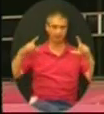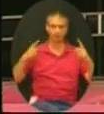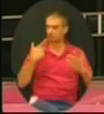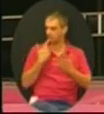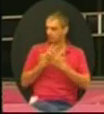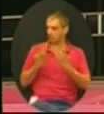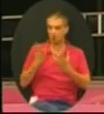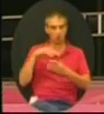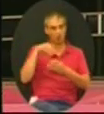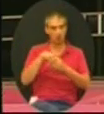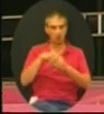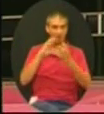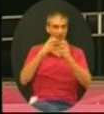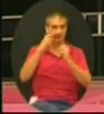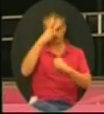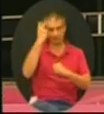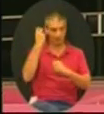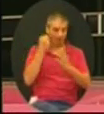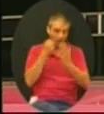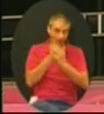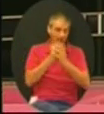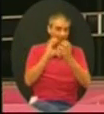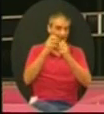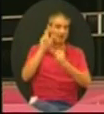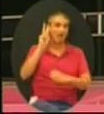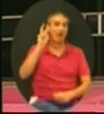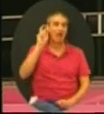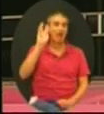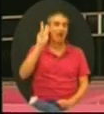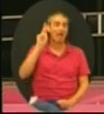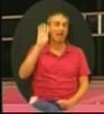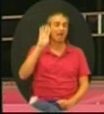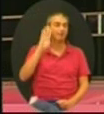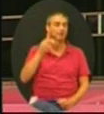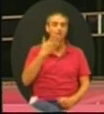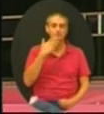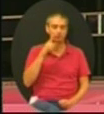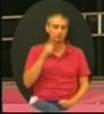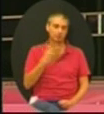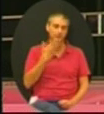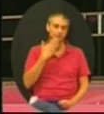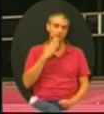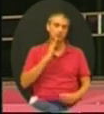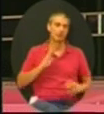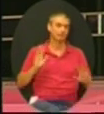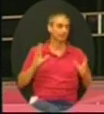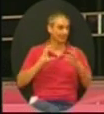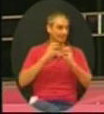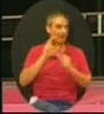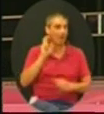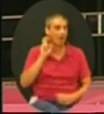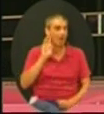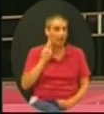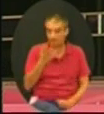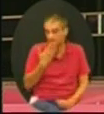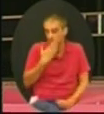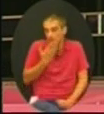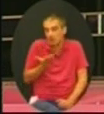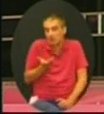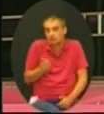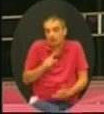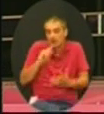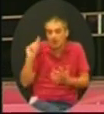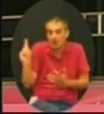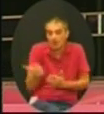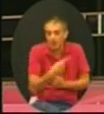ברור. כולל הכפרים הערבים עד כפר עקב? ירושלים היא ירושלים היא ירושלים. כפר עקב? ירושלים היא